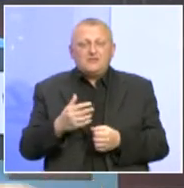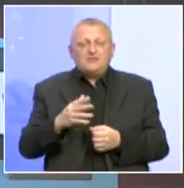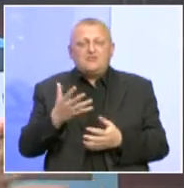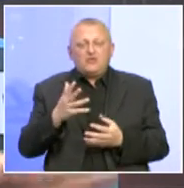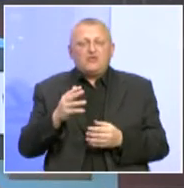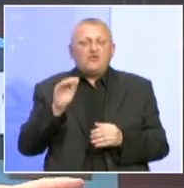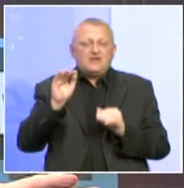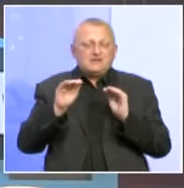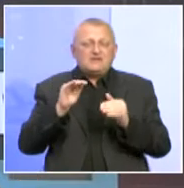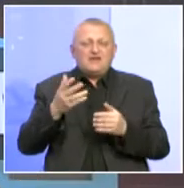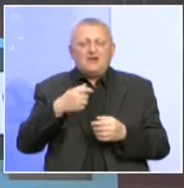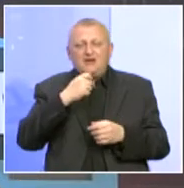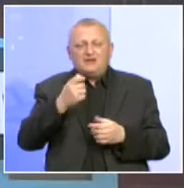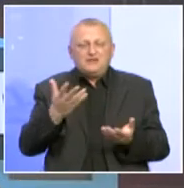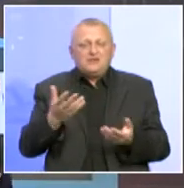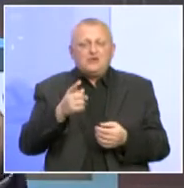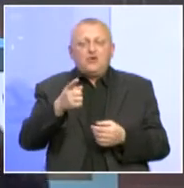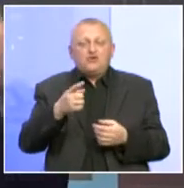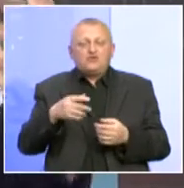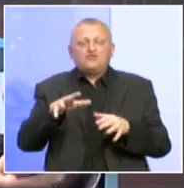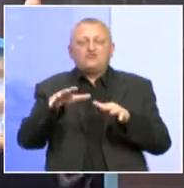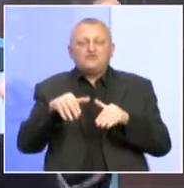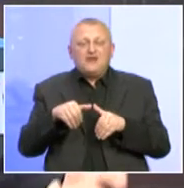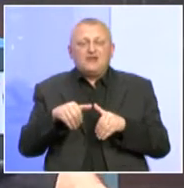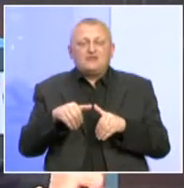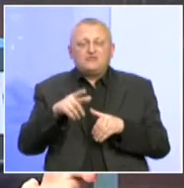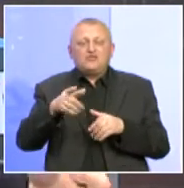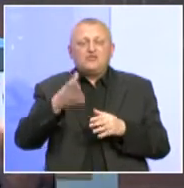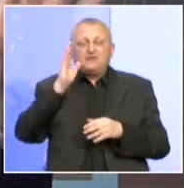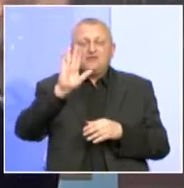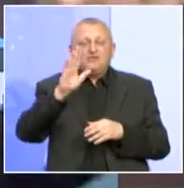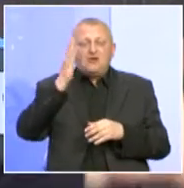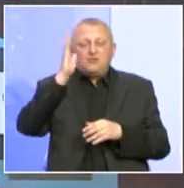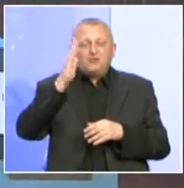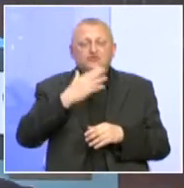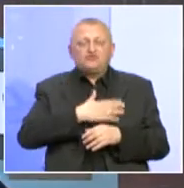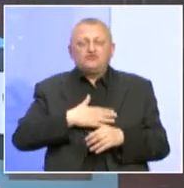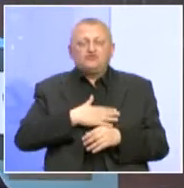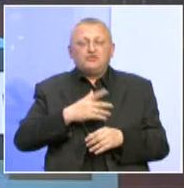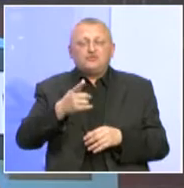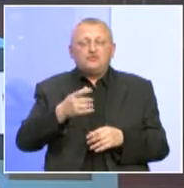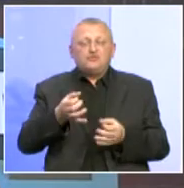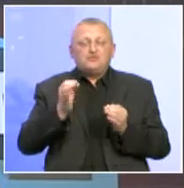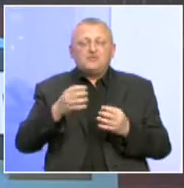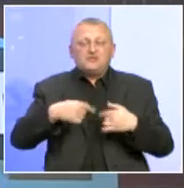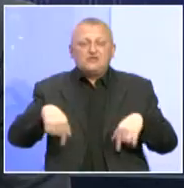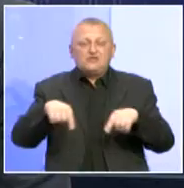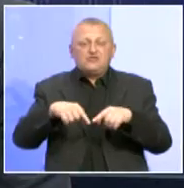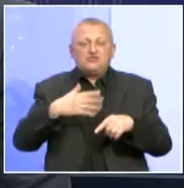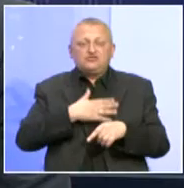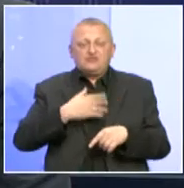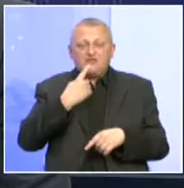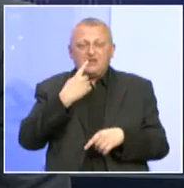nekih izjava i tako dalje, da. Ali oni su shvatili da je to njihova budućnost i žele biti u tom ekskluzivnom klubu. Želite mi reći